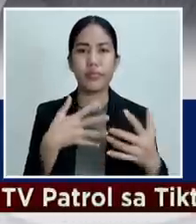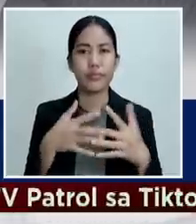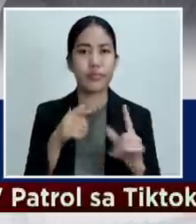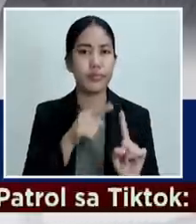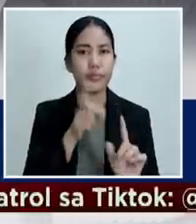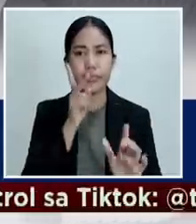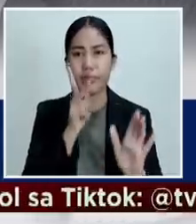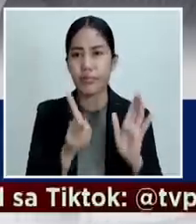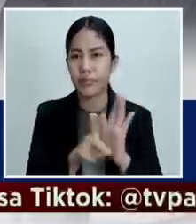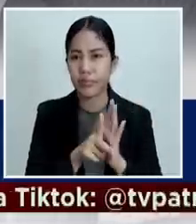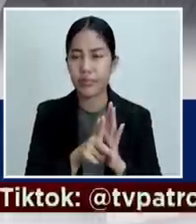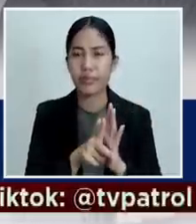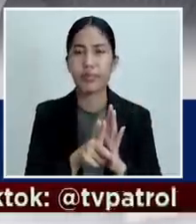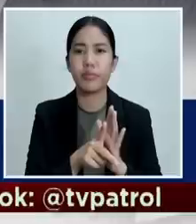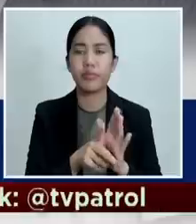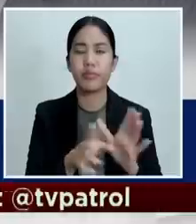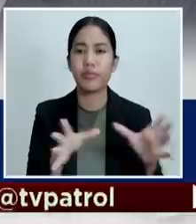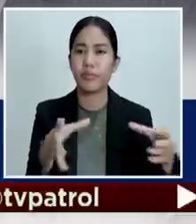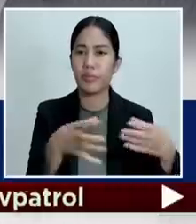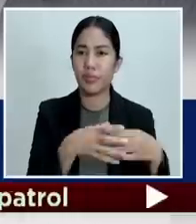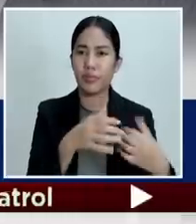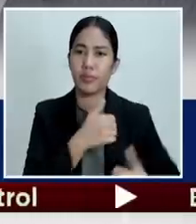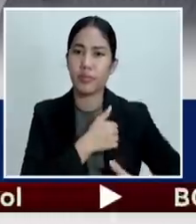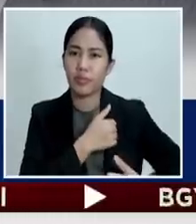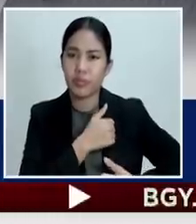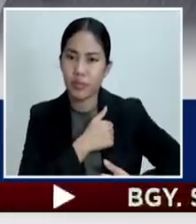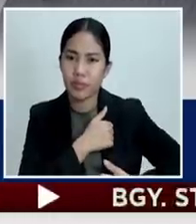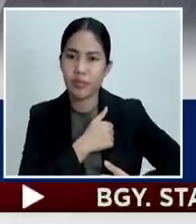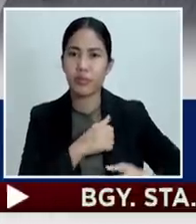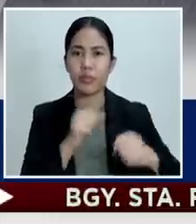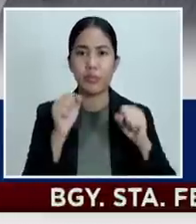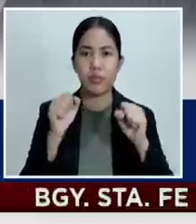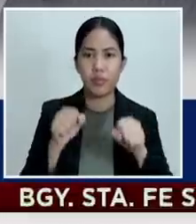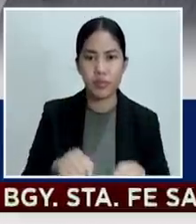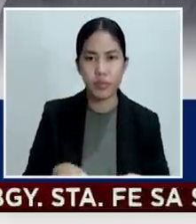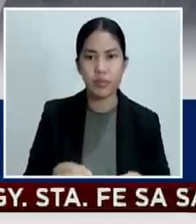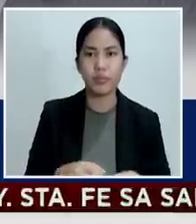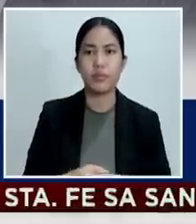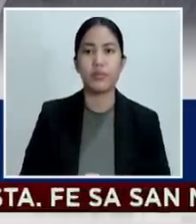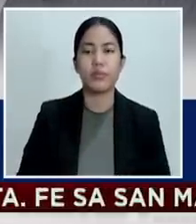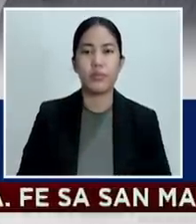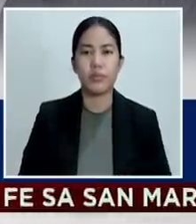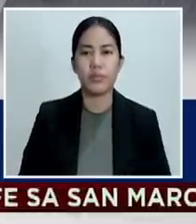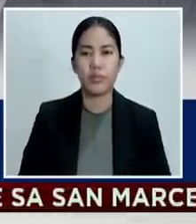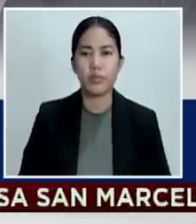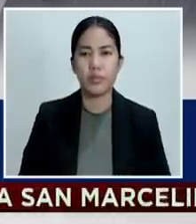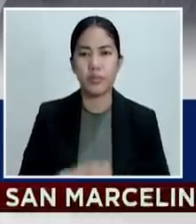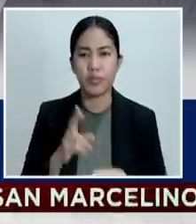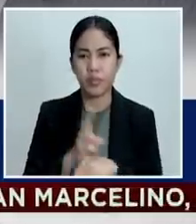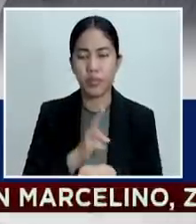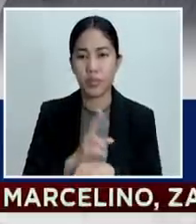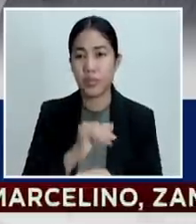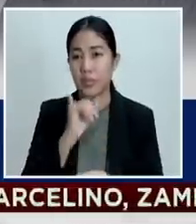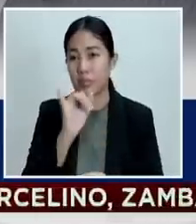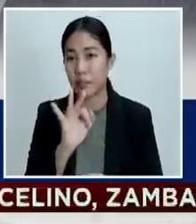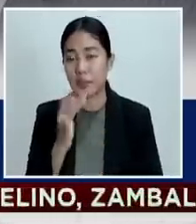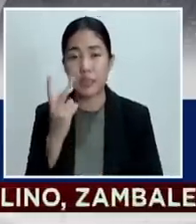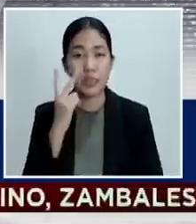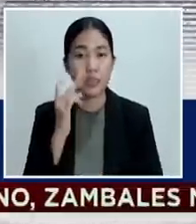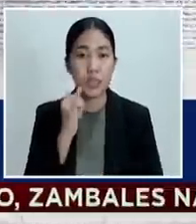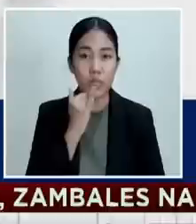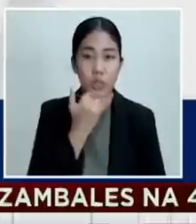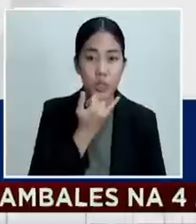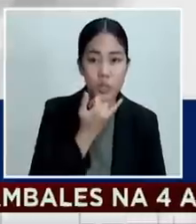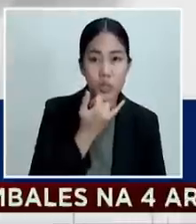isang private army at kung pwede kang gamitin ito kung makitaan ka ng butas na ikaw ay gumagamit ng kahas